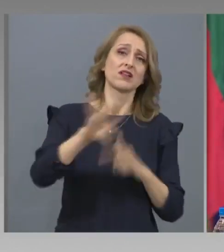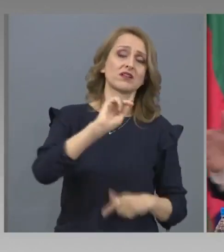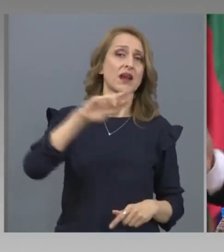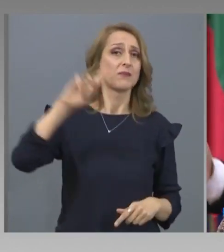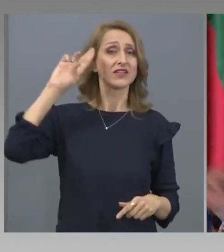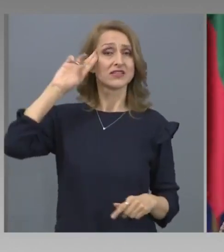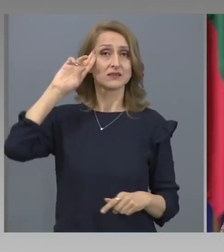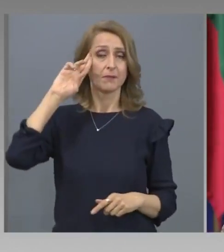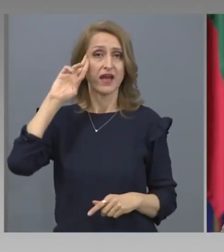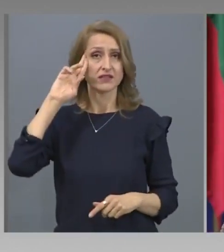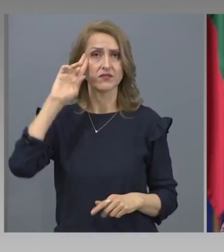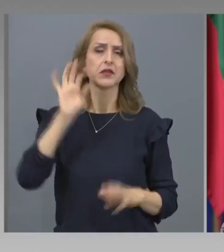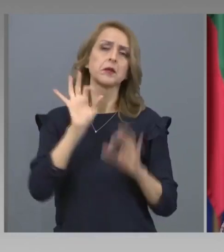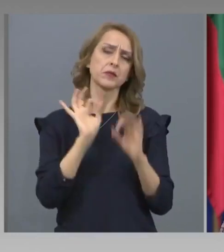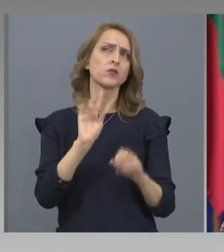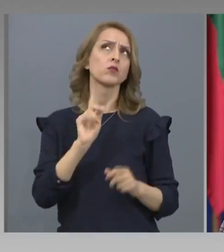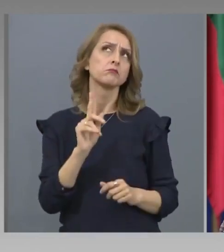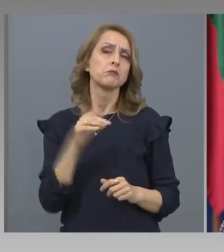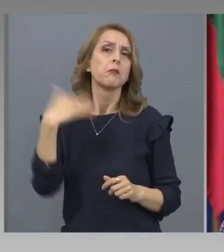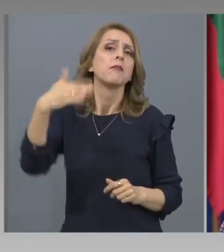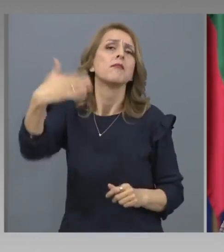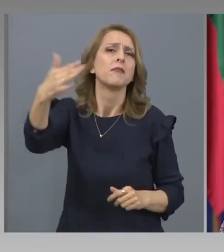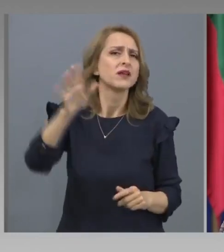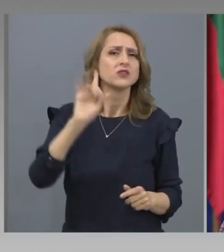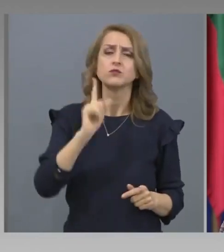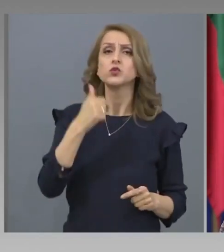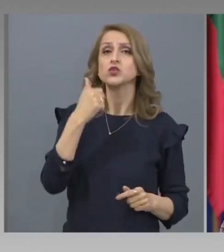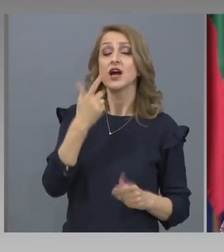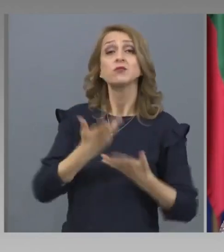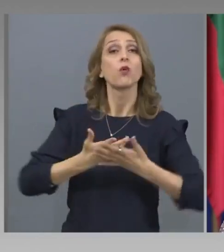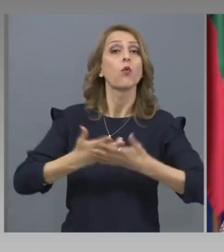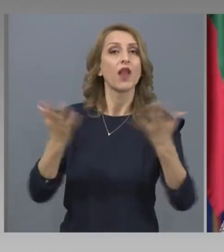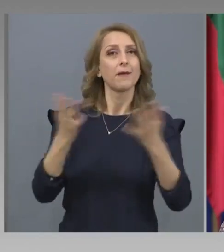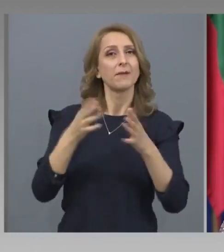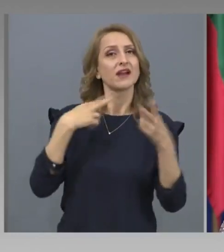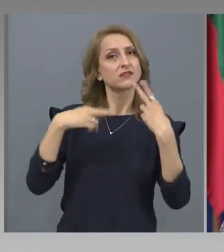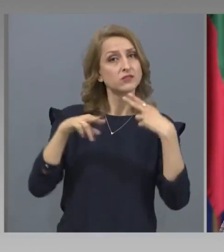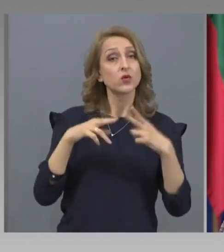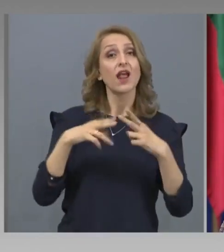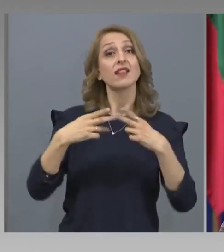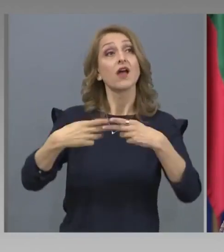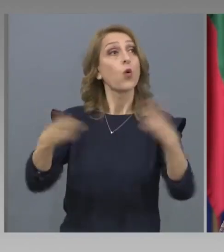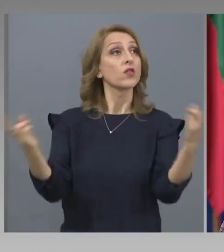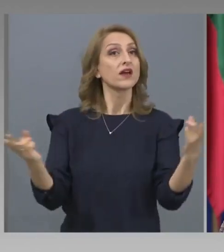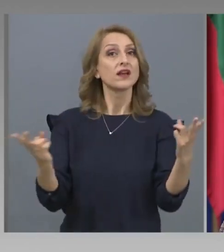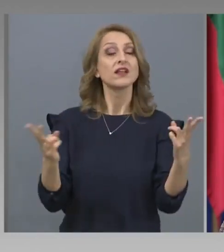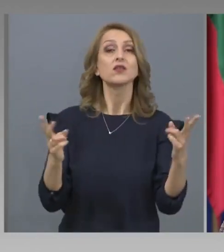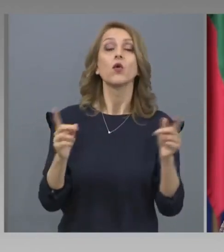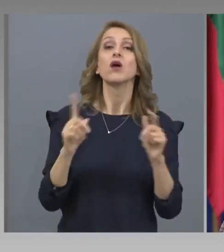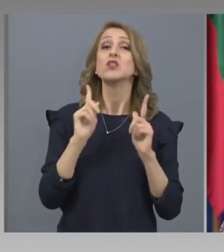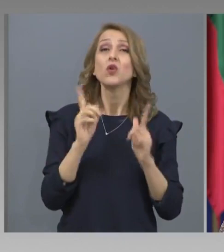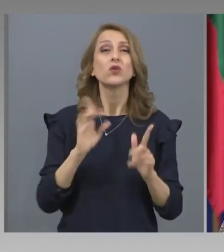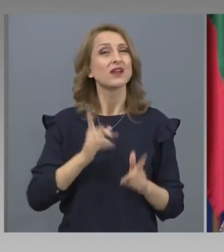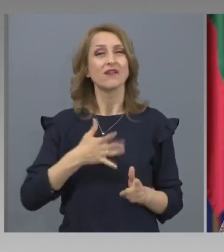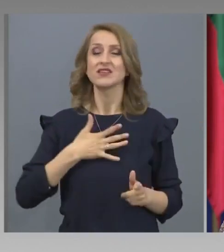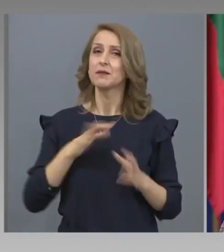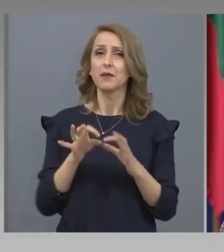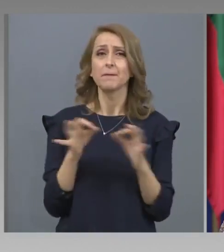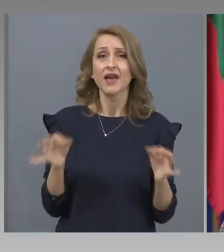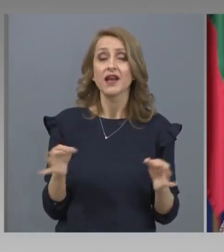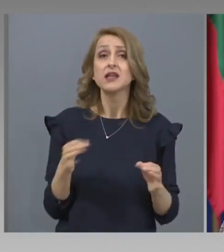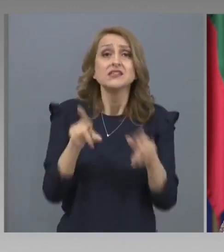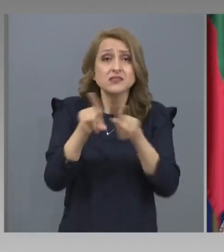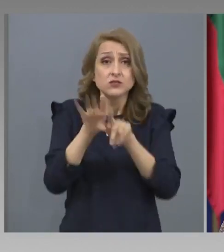голям ресторант, примерно на открито, на закрито, приеди какви си мерки. Това го мислят и в Гърция, и в Турция. Всеки ден си